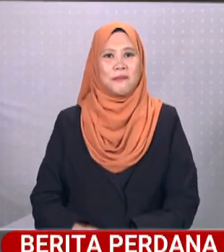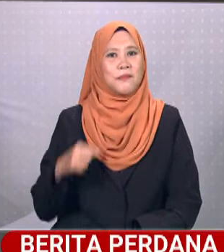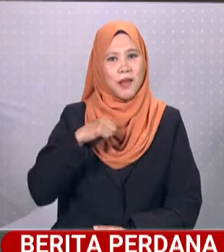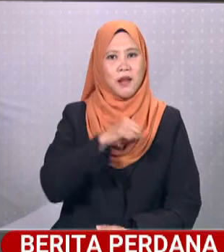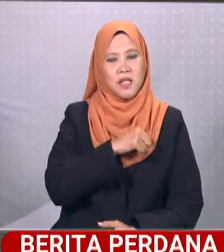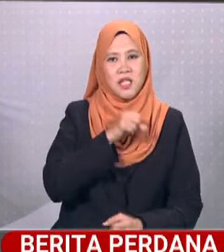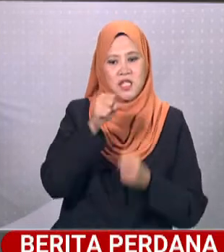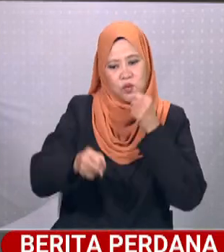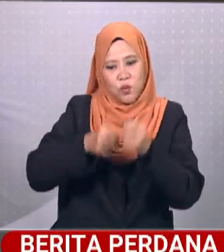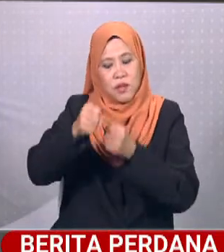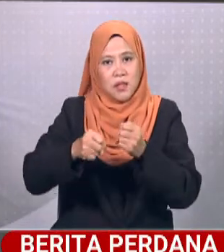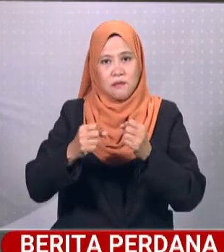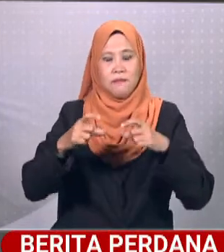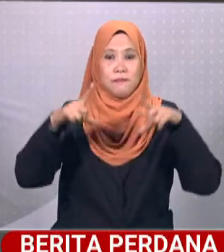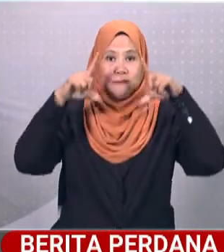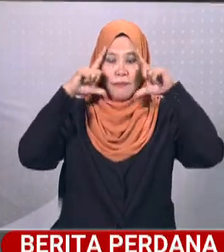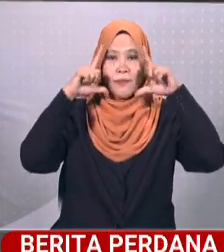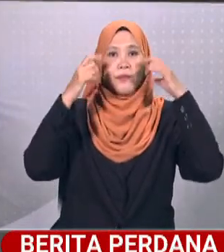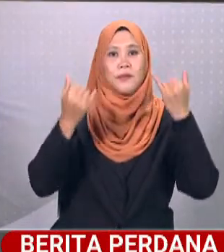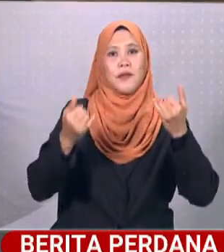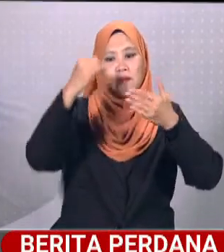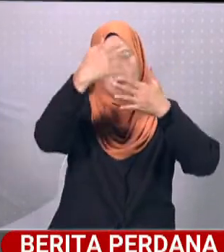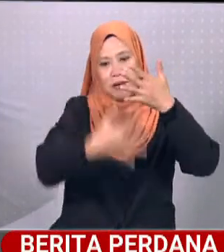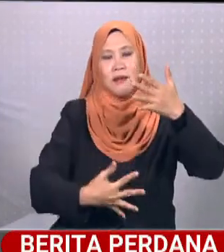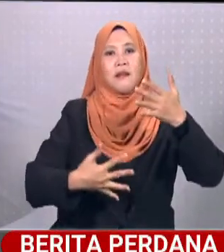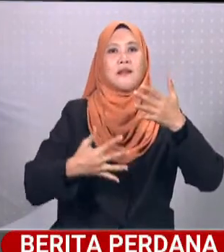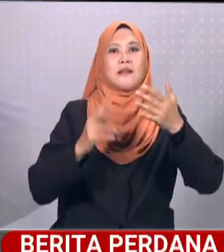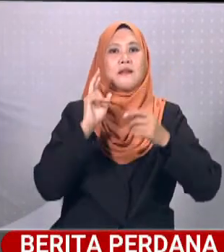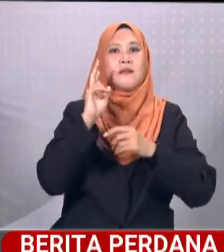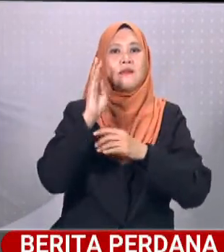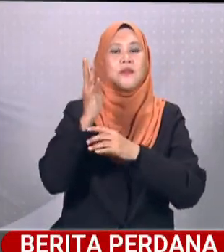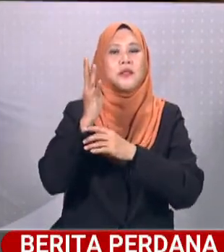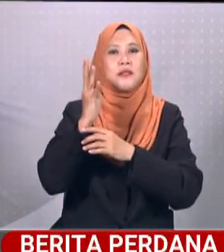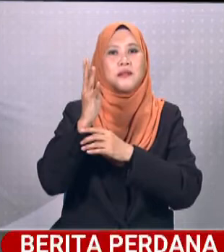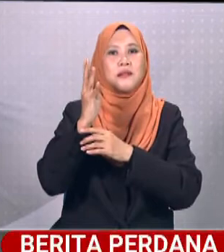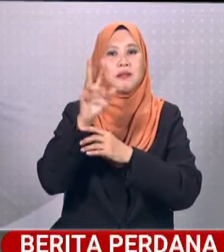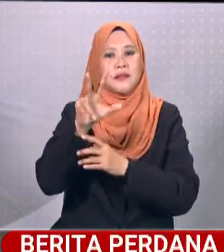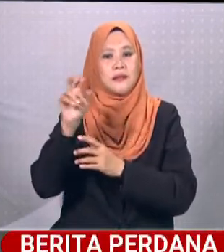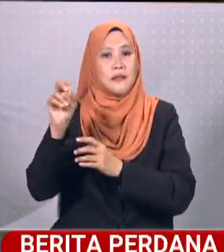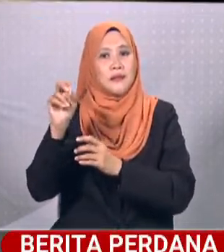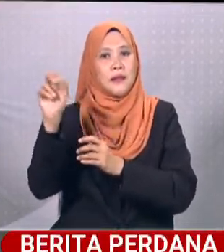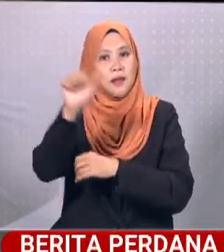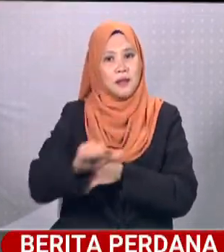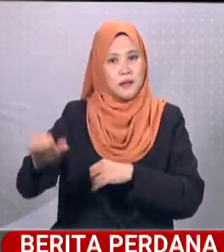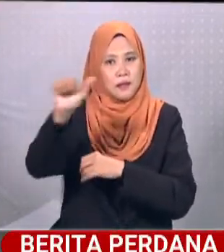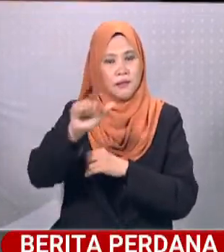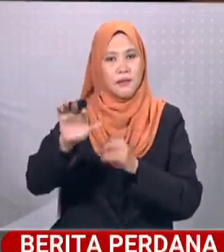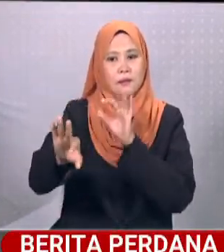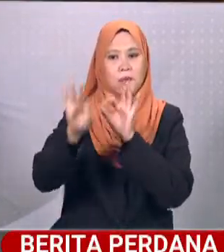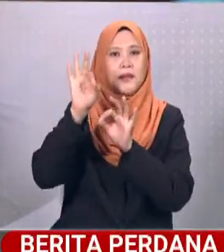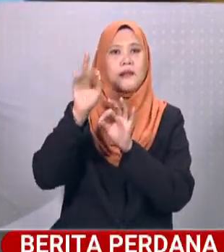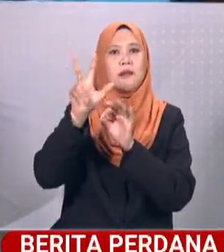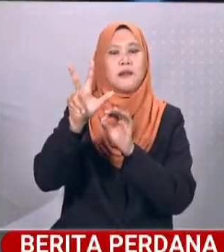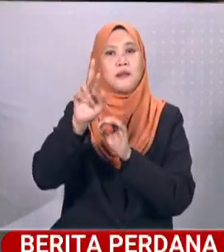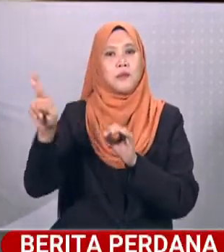Ahli Gusti Berhijab Malaysia Nordiana tersenarai dalam The Forbes Under 30 Asia. Nordiana terpilih antara 3,500